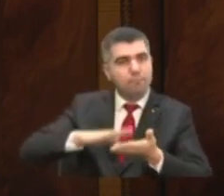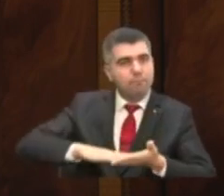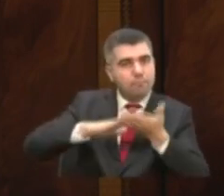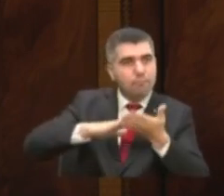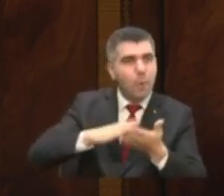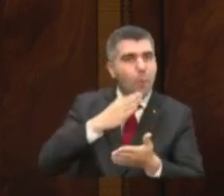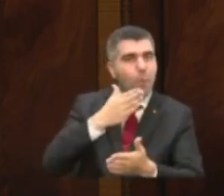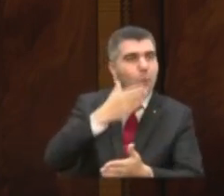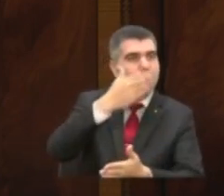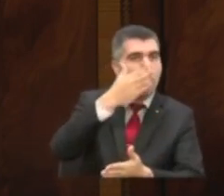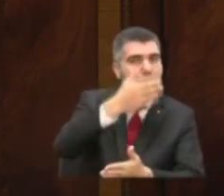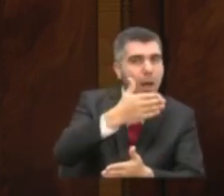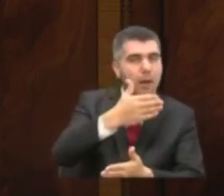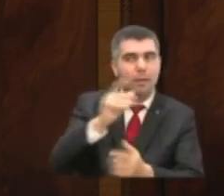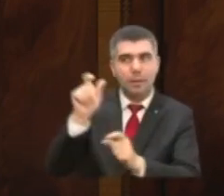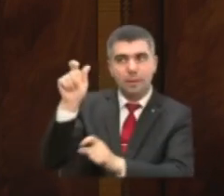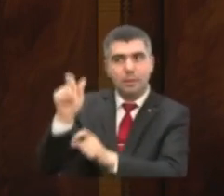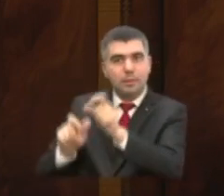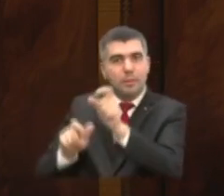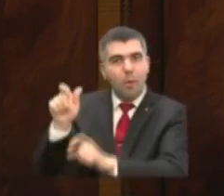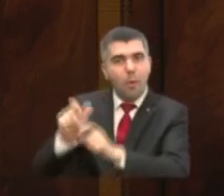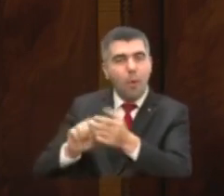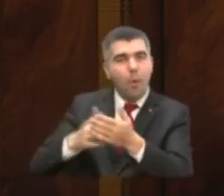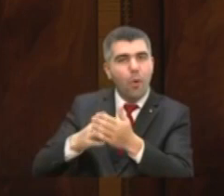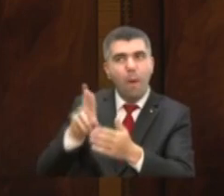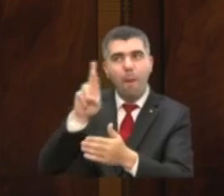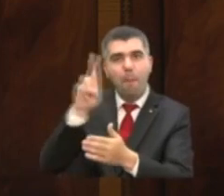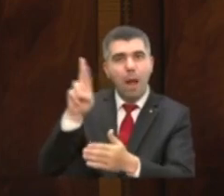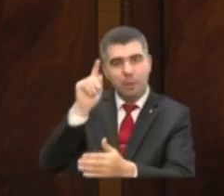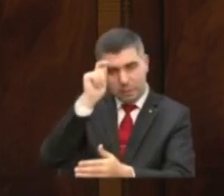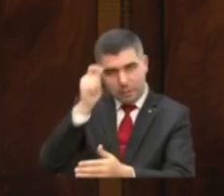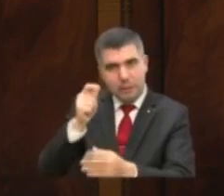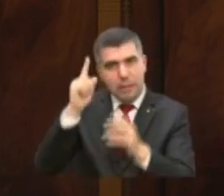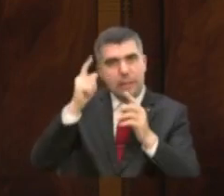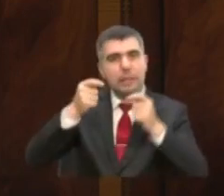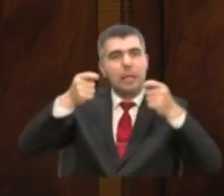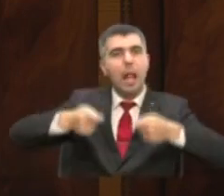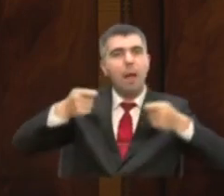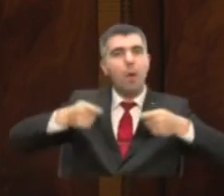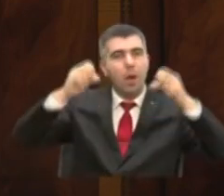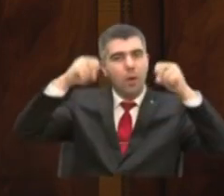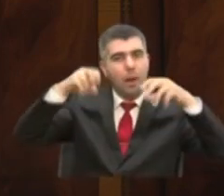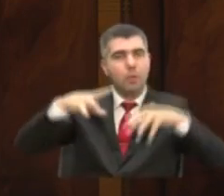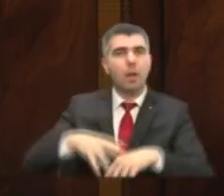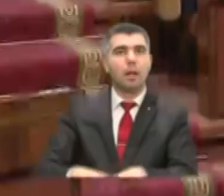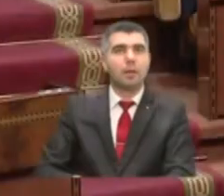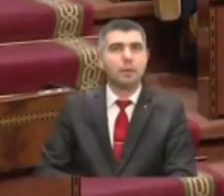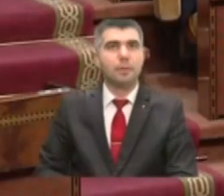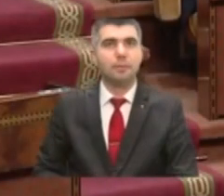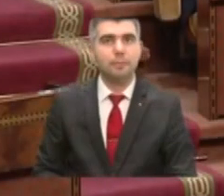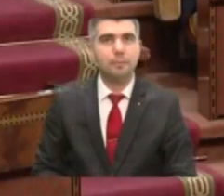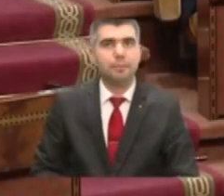ديالنا، عندنا الثقة في الشعب المغربي، عندنا الثقة أيضا في جلالة الملك بإذن الله. والسلام عليكم ورحمة الله وبركاته.